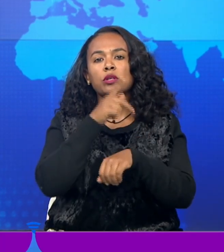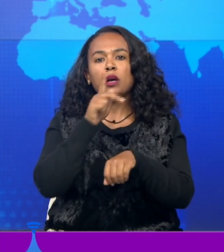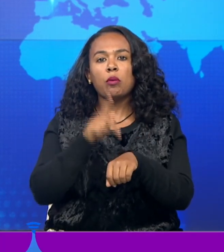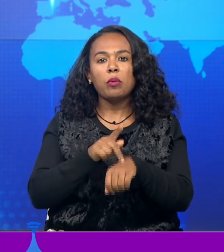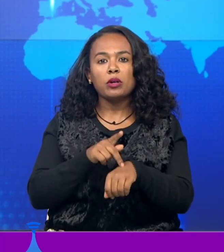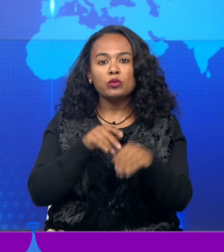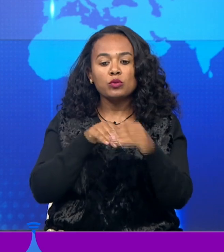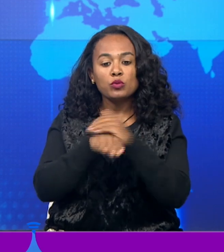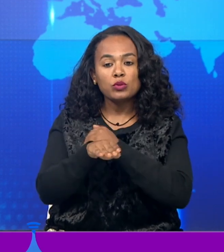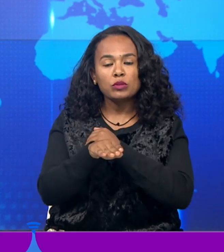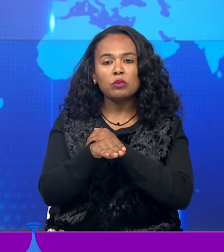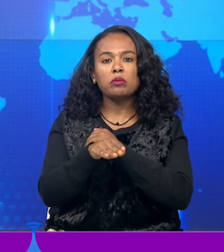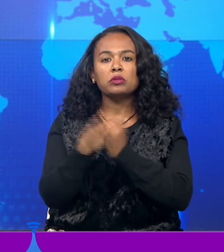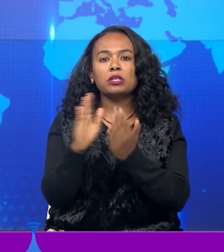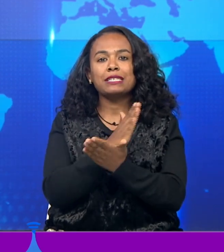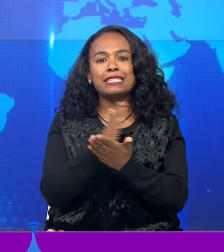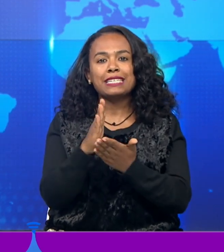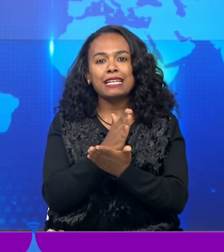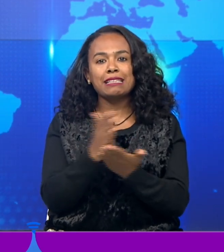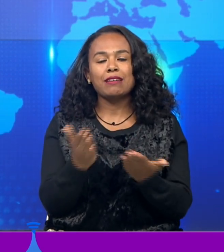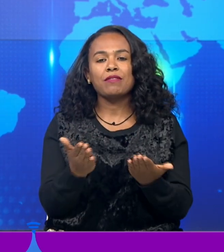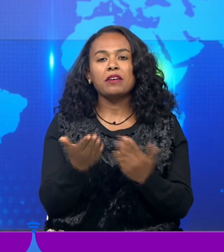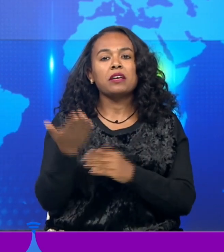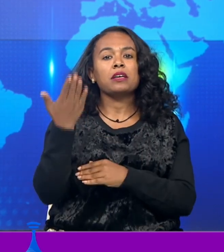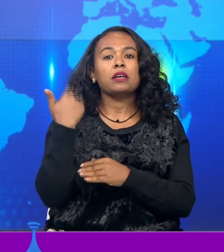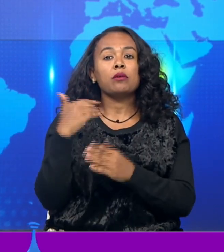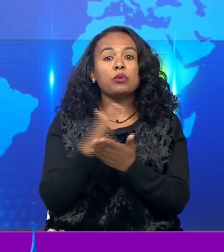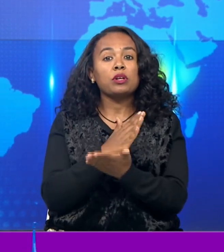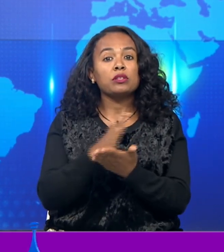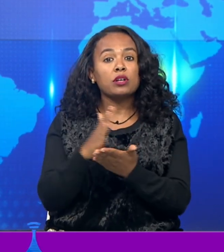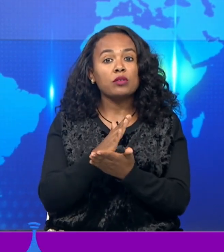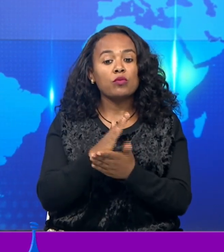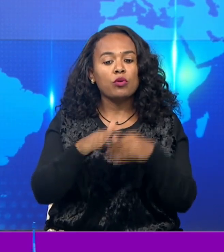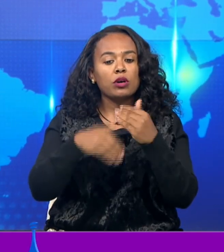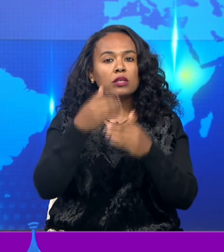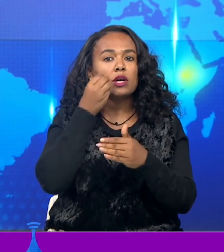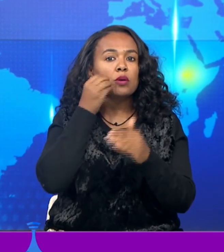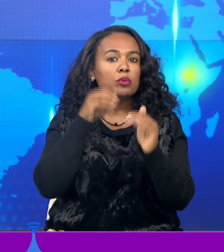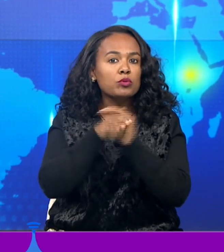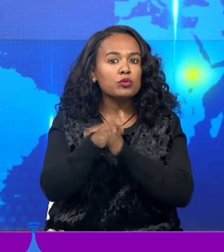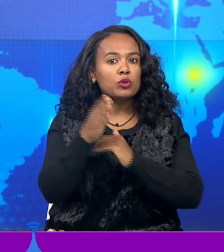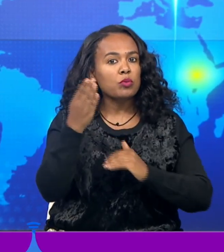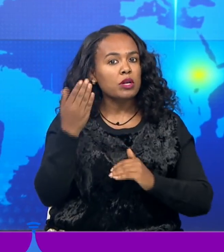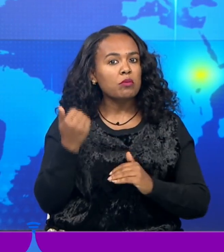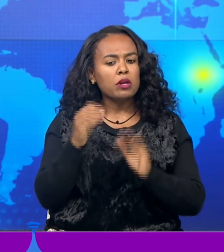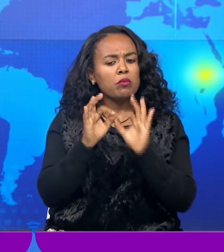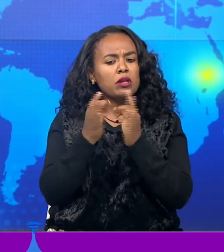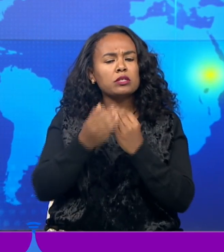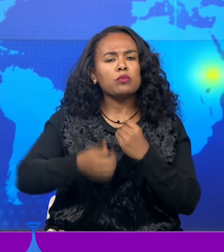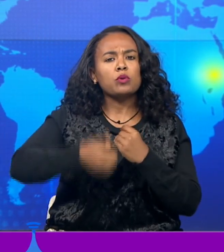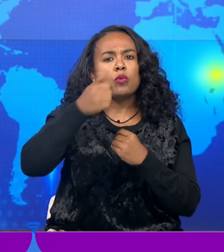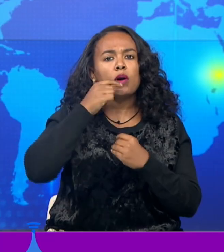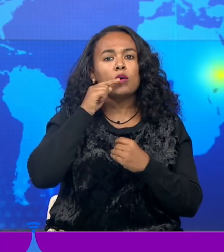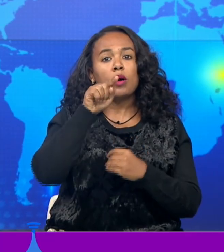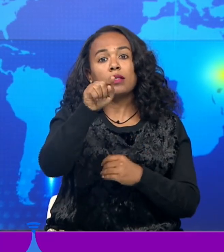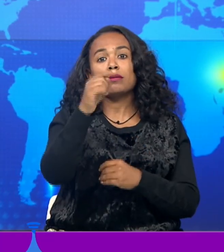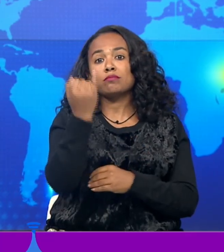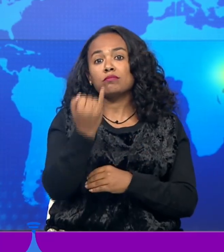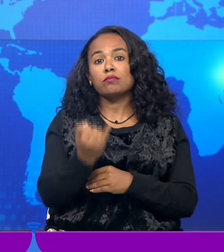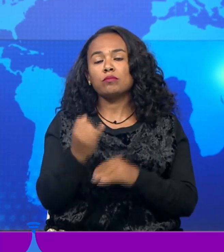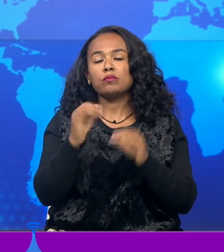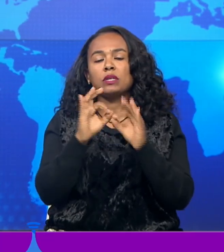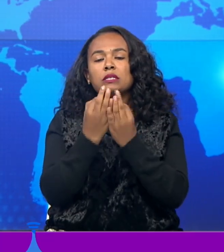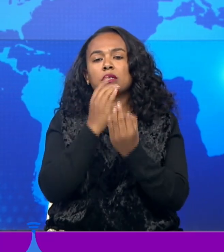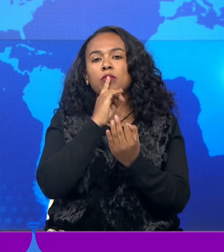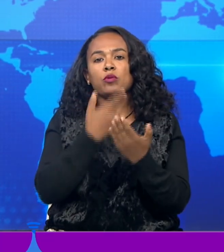ውስጥ ገብቼ ስሳተፍ የነበረኝ ተሳትፎ፣ ከዛ ቤት ውስጥ ደግሞ የነበረኝ ቤተሰብ እኮ ነው ዋናው። አንተን የሚቀርጽህ አንተን ለዚህ